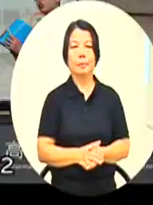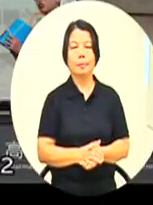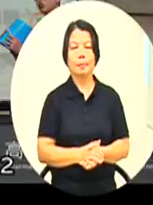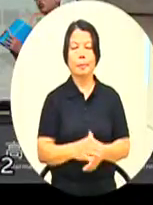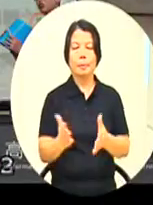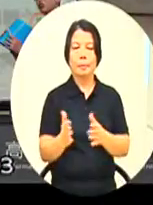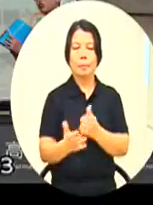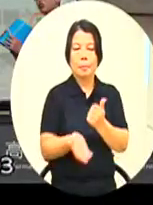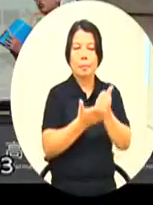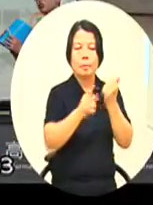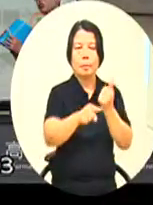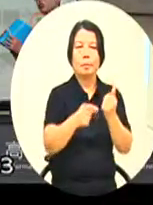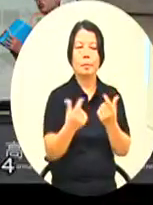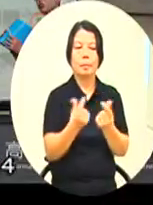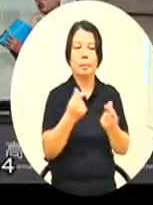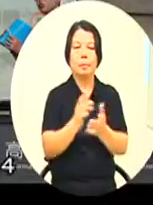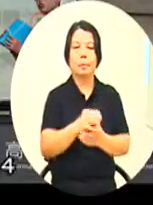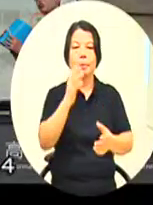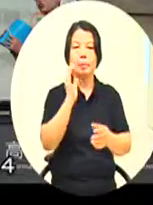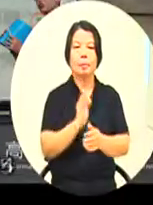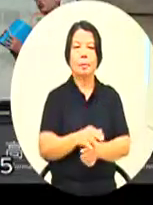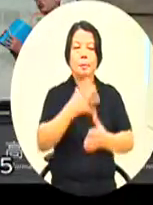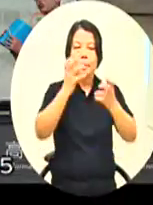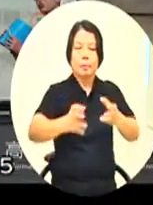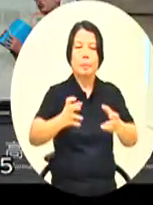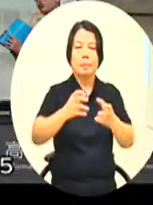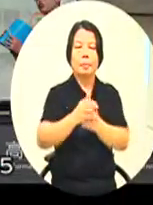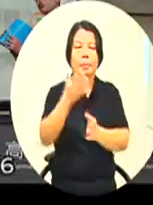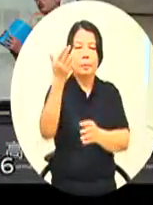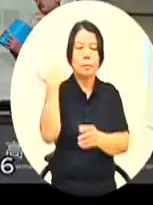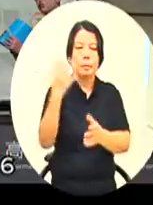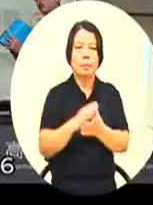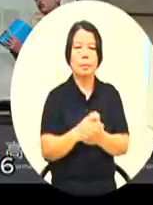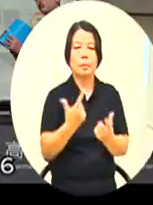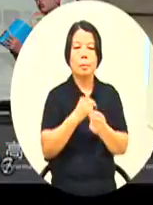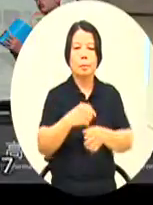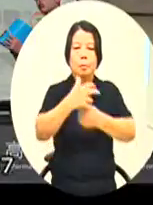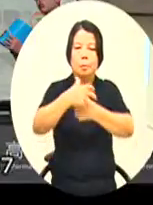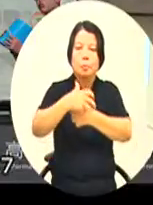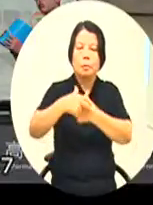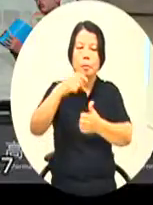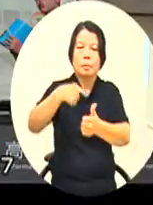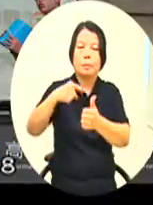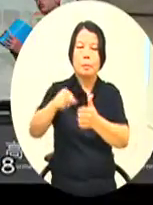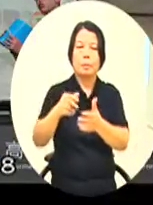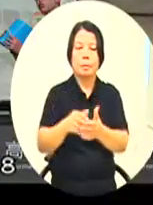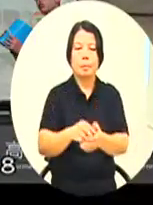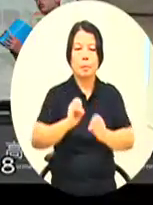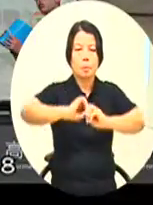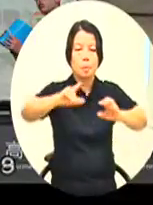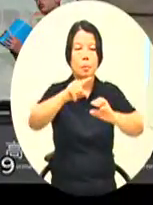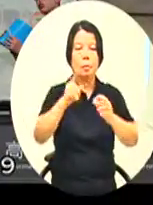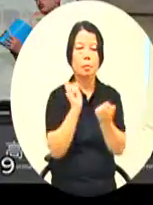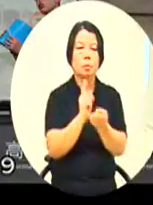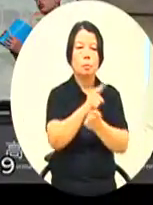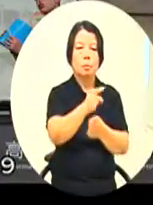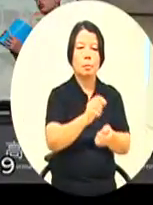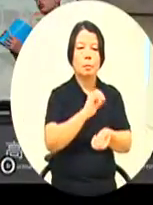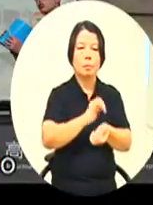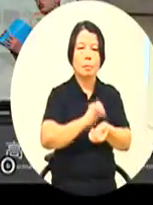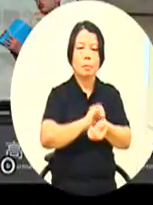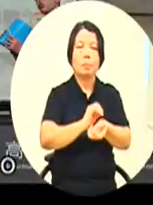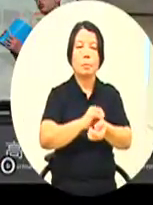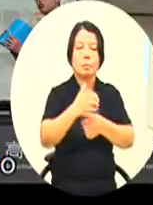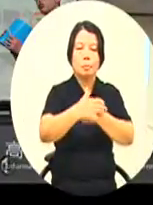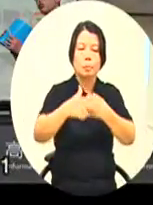页。或者呢又像是说我们办反统战的活动，过去大家讲到卫教的宣导，就是想到的就是对一个正确卫生资讯